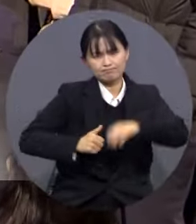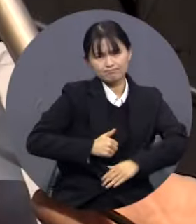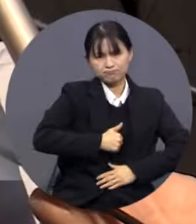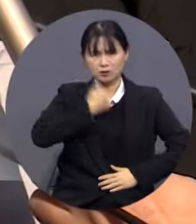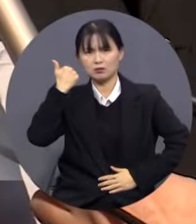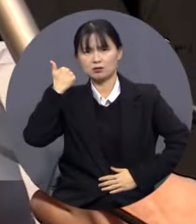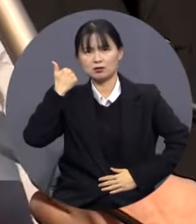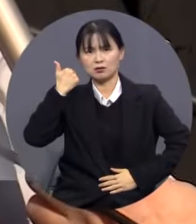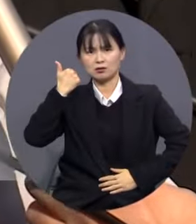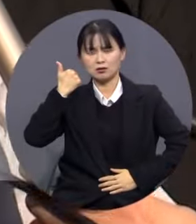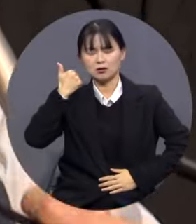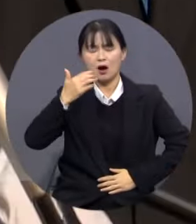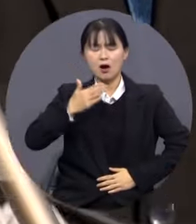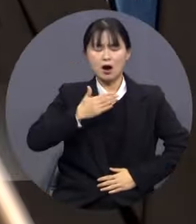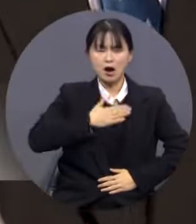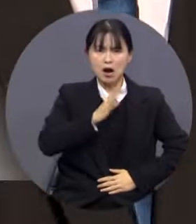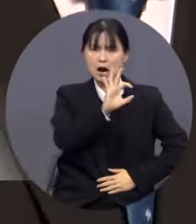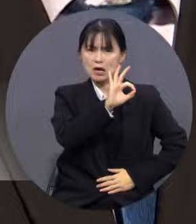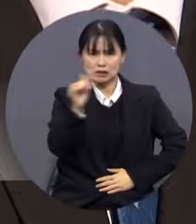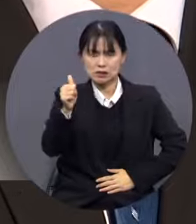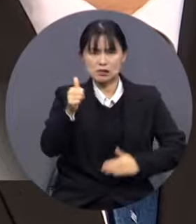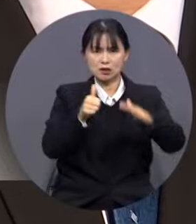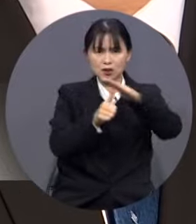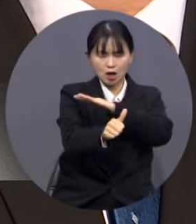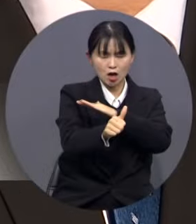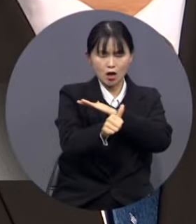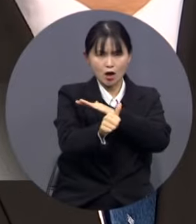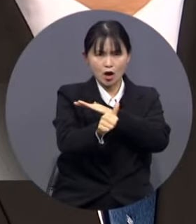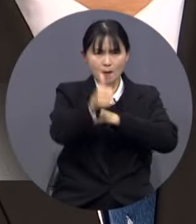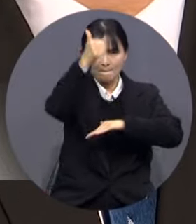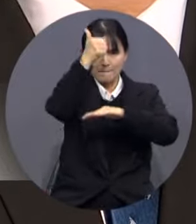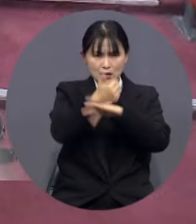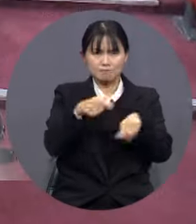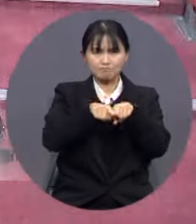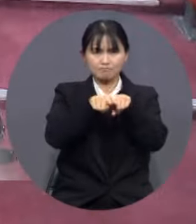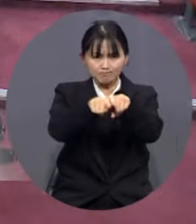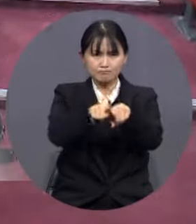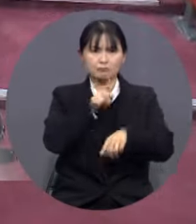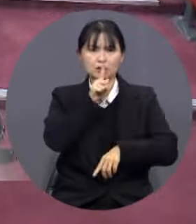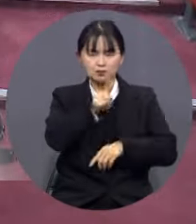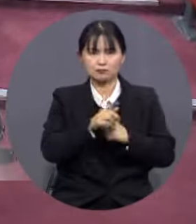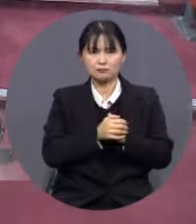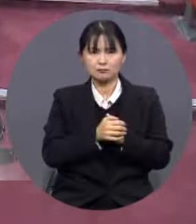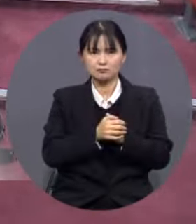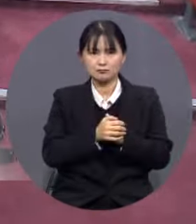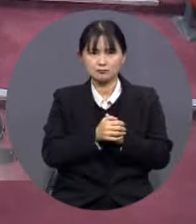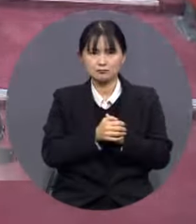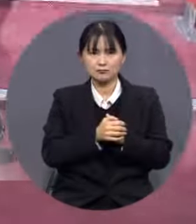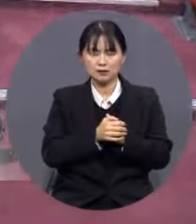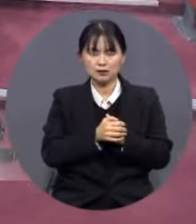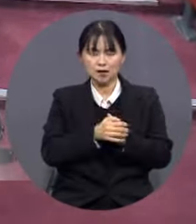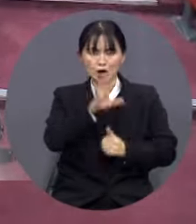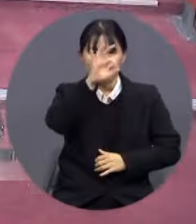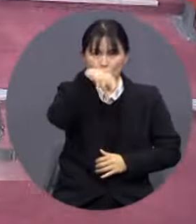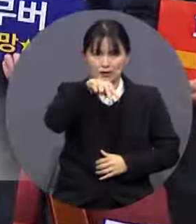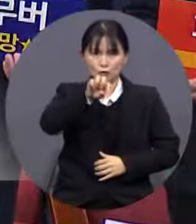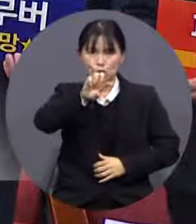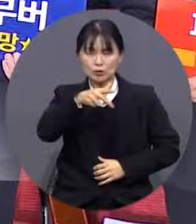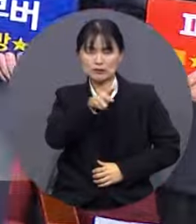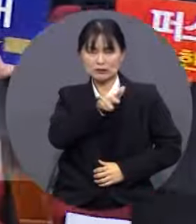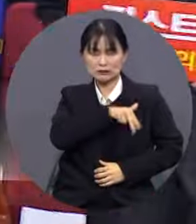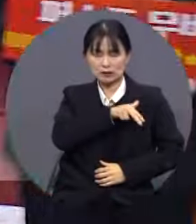분노한다며 자신은 이재명 대표와 끝까지 함께하겠다고 밝혔습니다. 위성권 의원도 SNS를